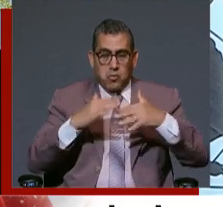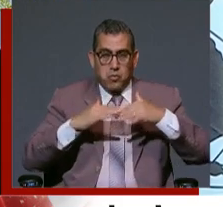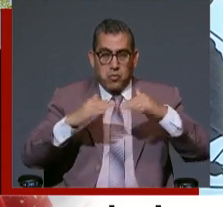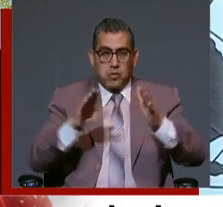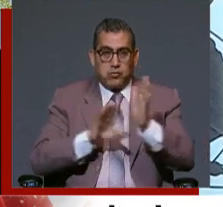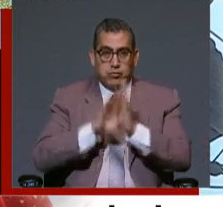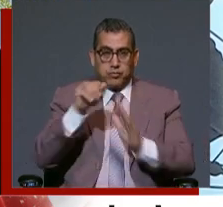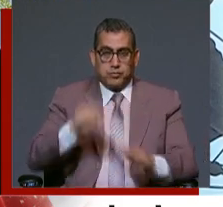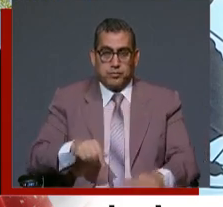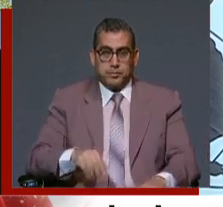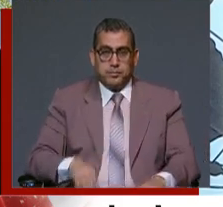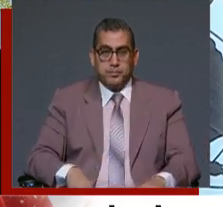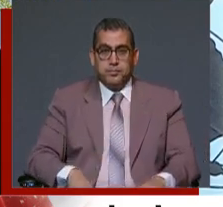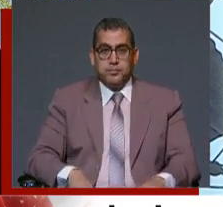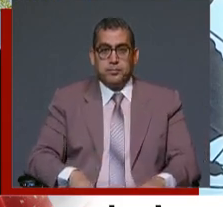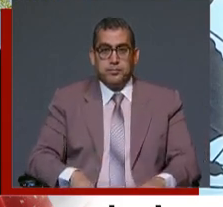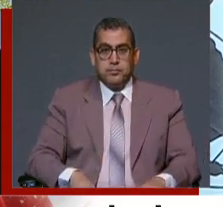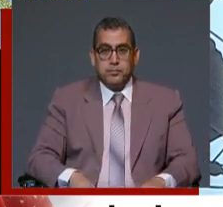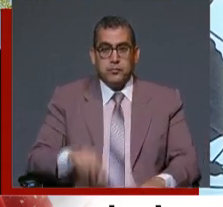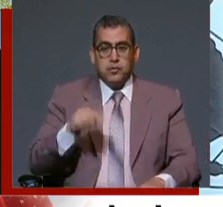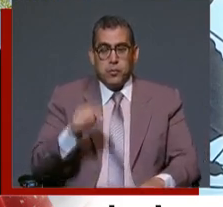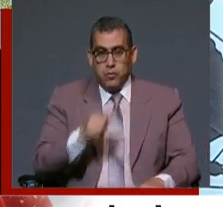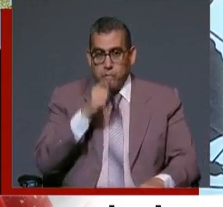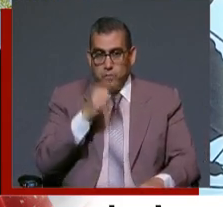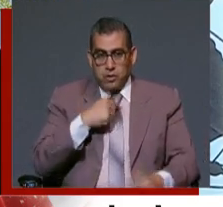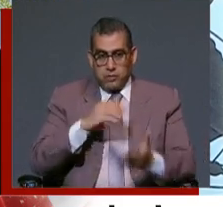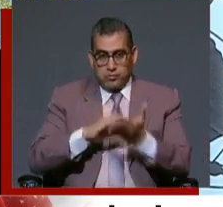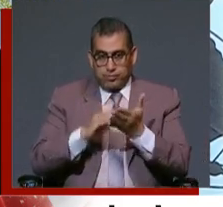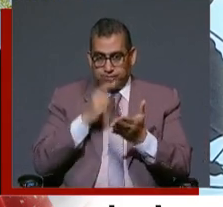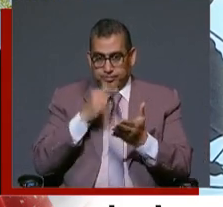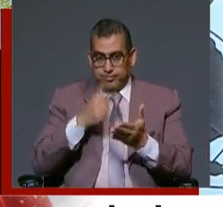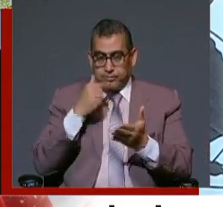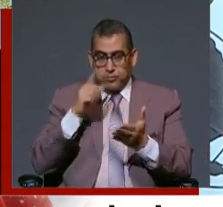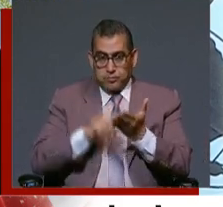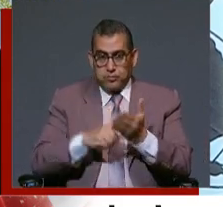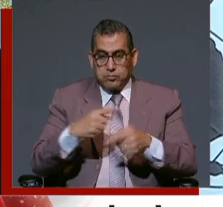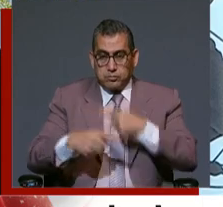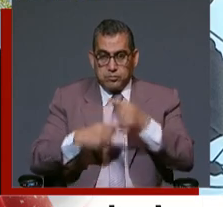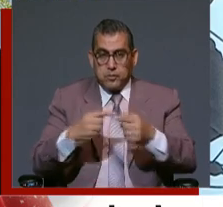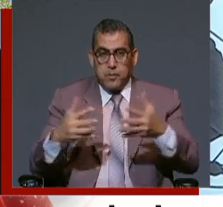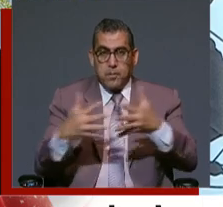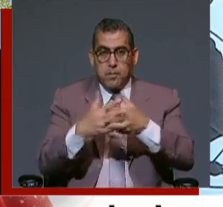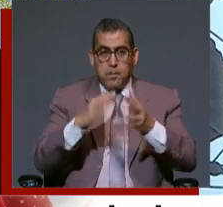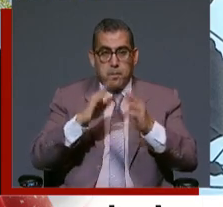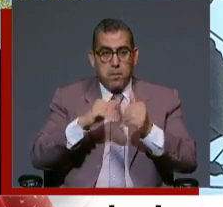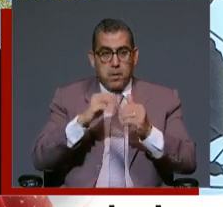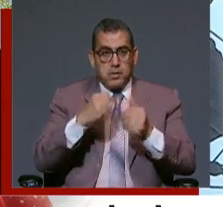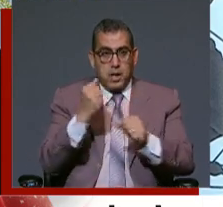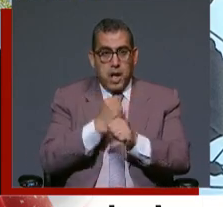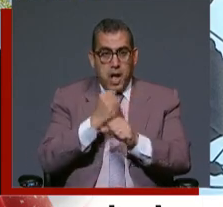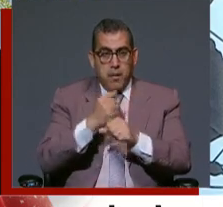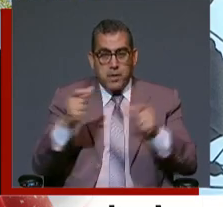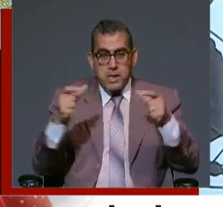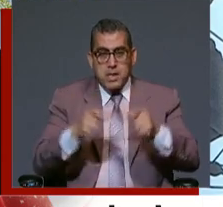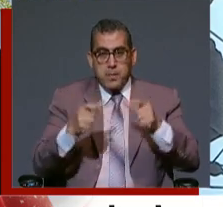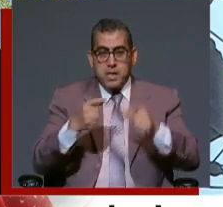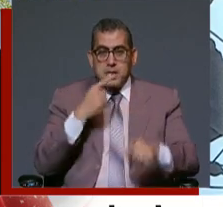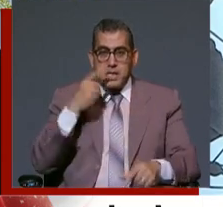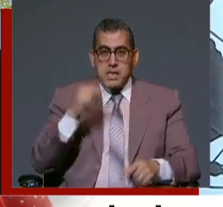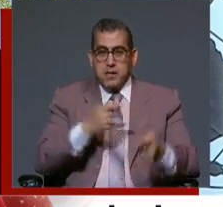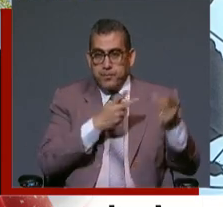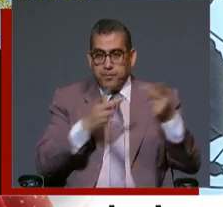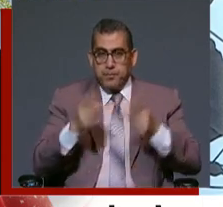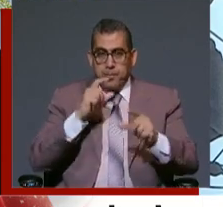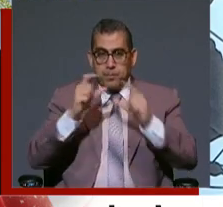التنمية. ومما لا شك فيه أن فعاليات النسخة الحالية من الاجتماعات السنوية